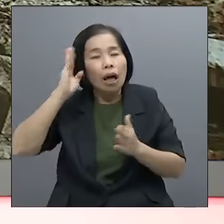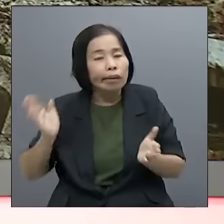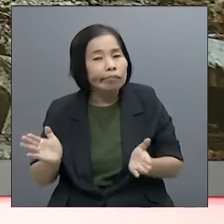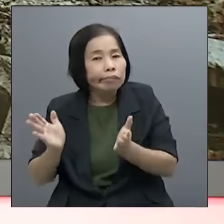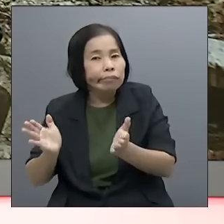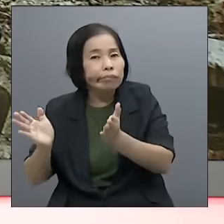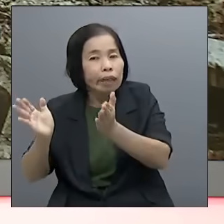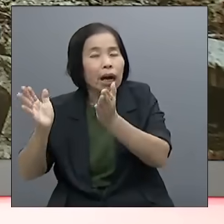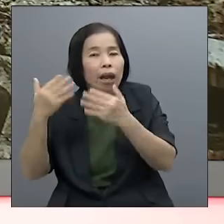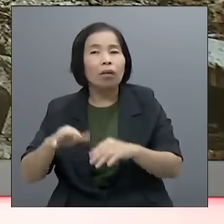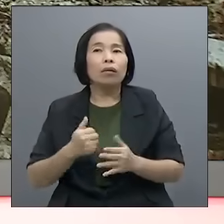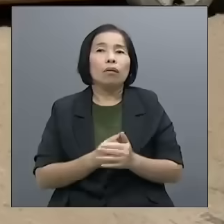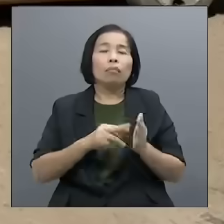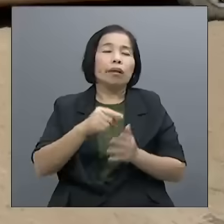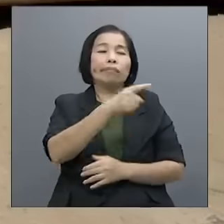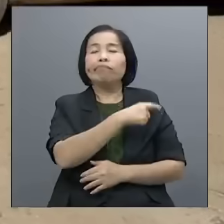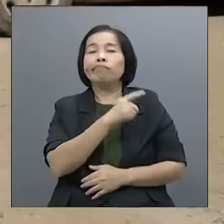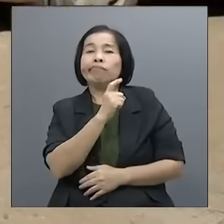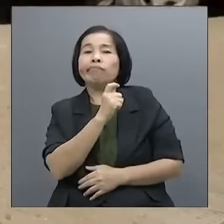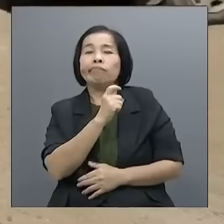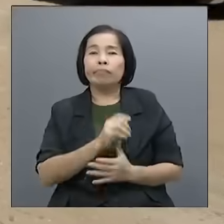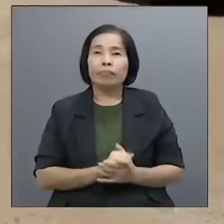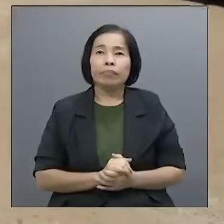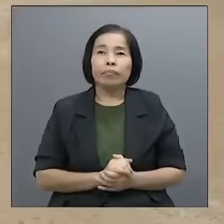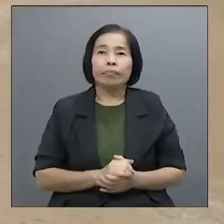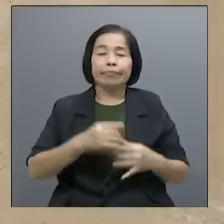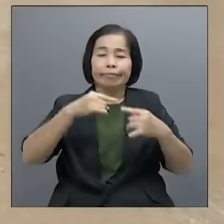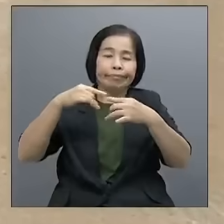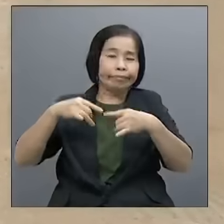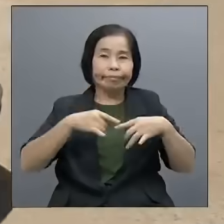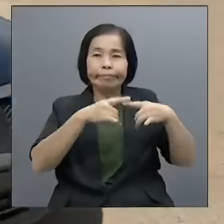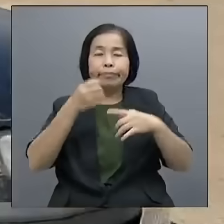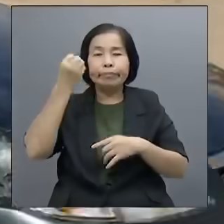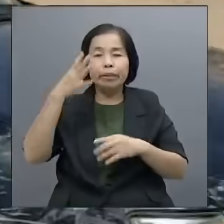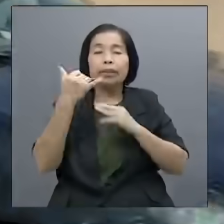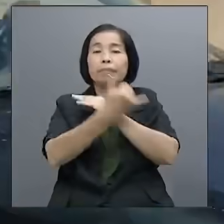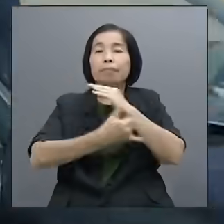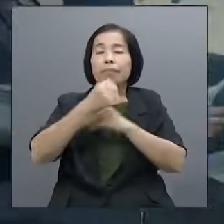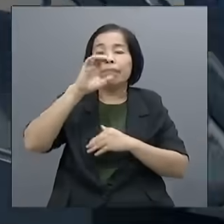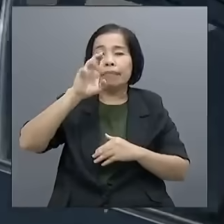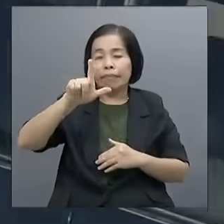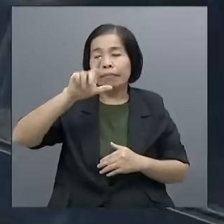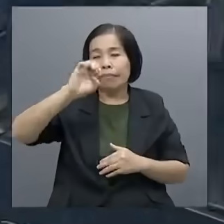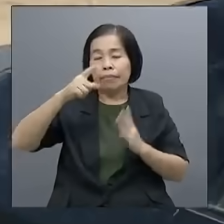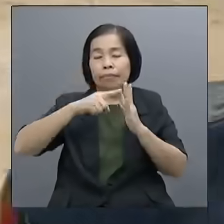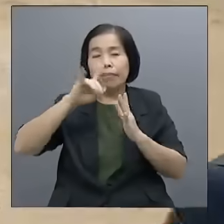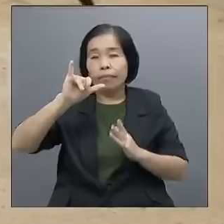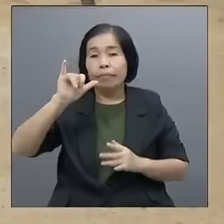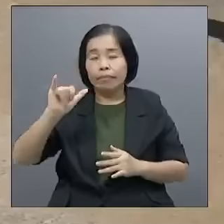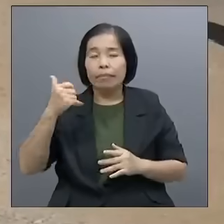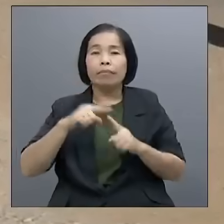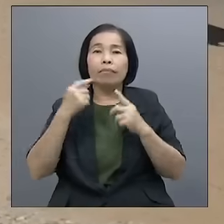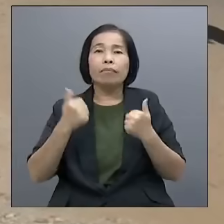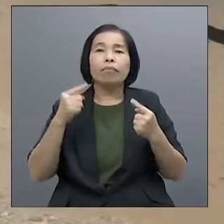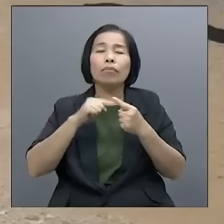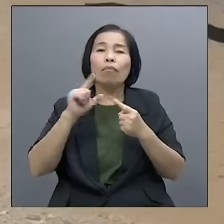พื้นฐานเองถูกละเลยค่ะความขัดแย้งรุนแรงในลิเบียนะคะยังนำมาสู่โจทย์ท้าทายใหญ่อีกหนึ่งโจทย์นั่นก็คือ